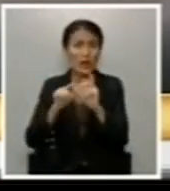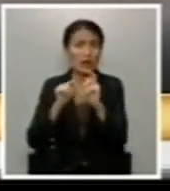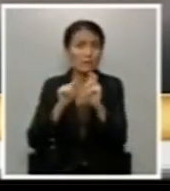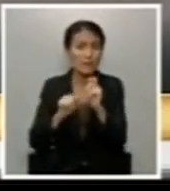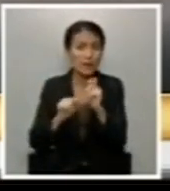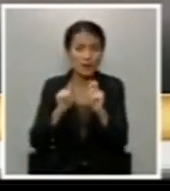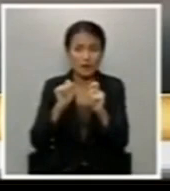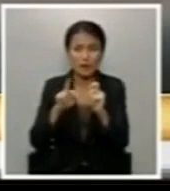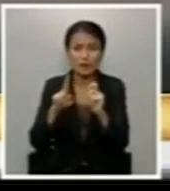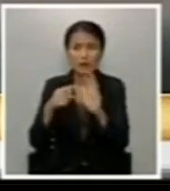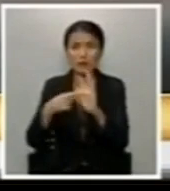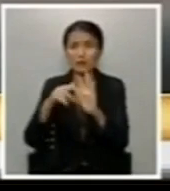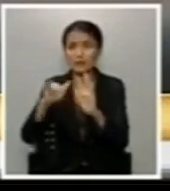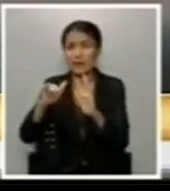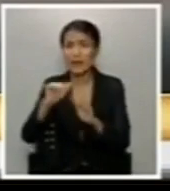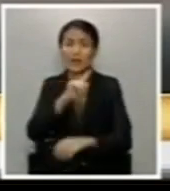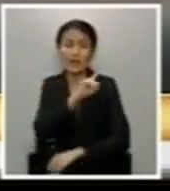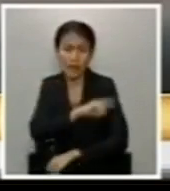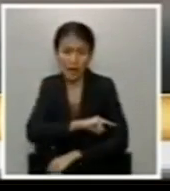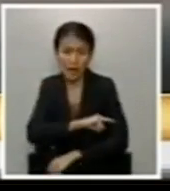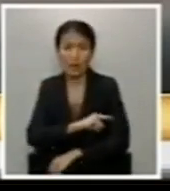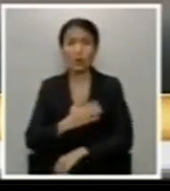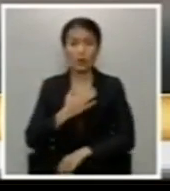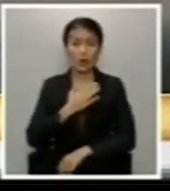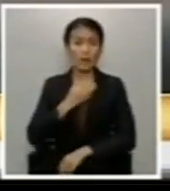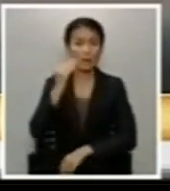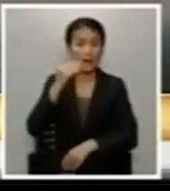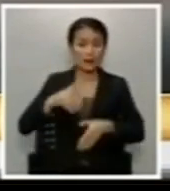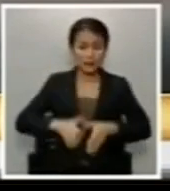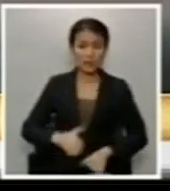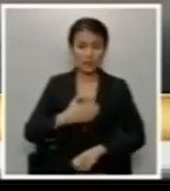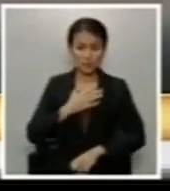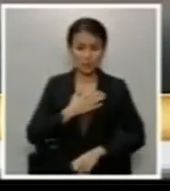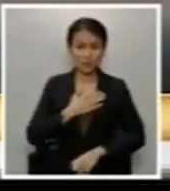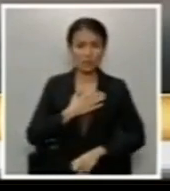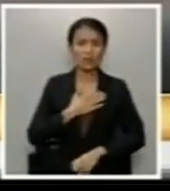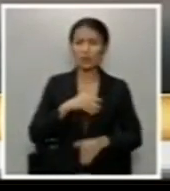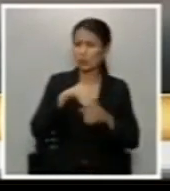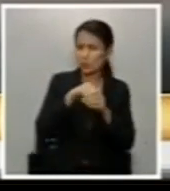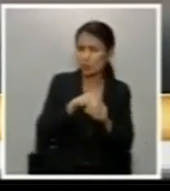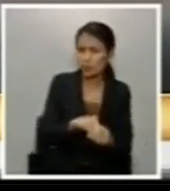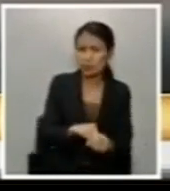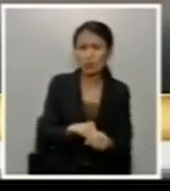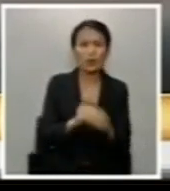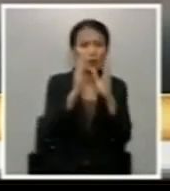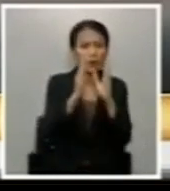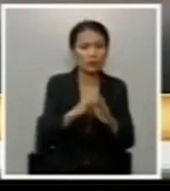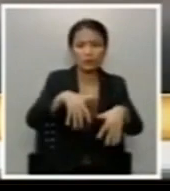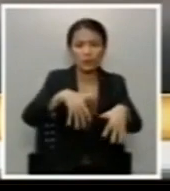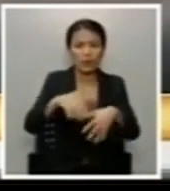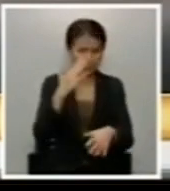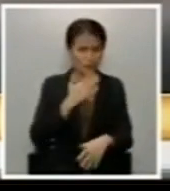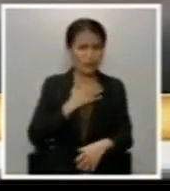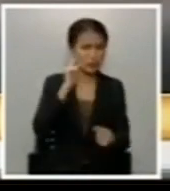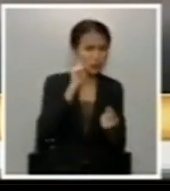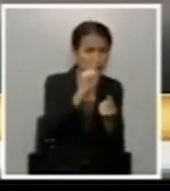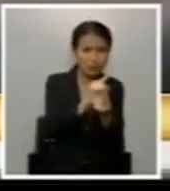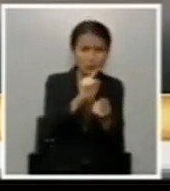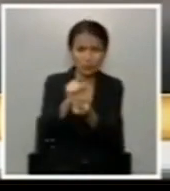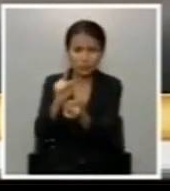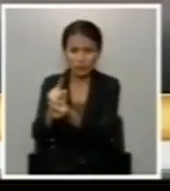มาที่นี่ค่ะดิฉันรู้จักกับชาวประมงทุกคนที่นี่ชาวสวนทุกคนที่นี่ทุกคนมีความหวังและกังว